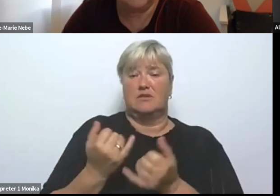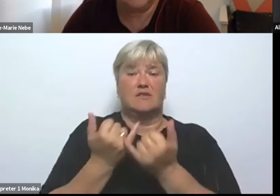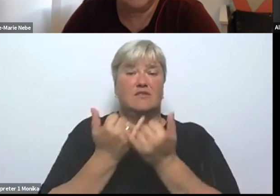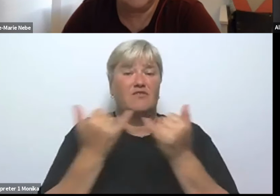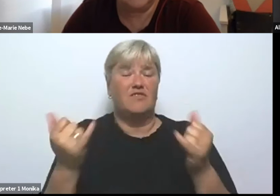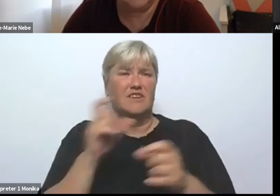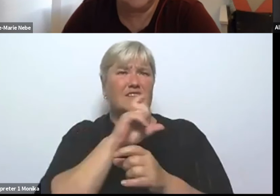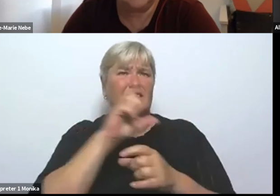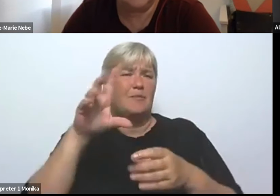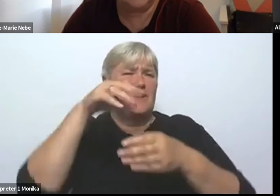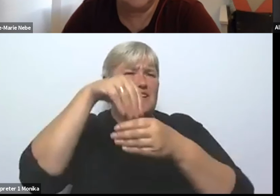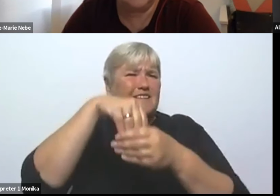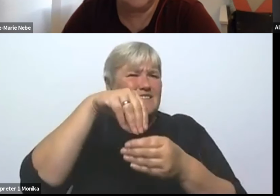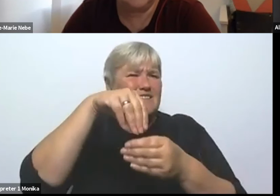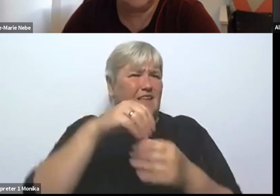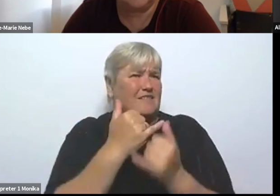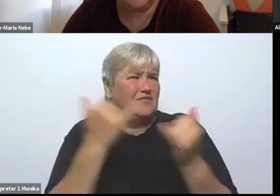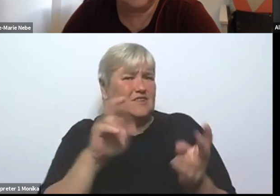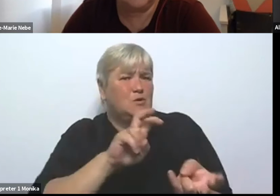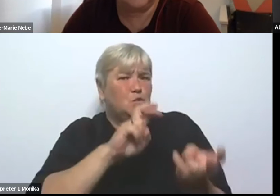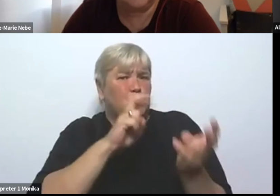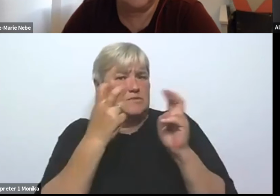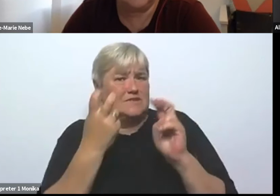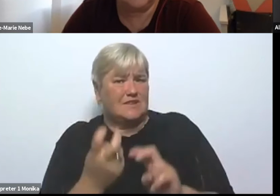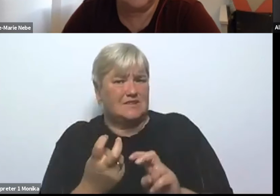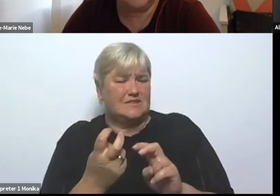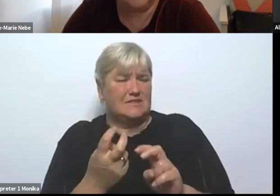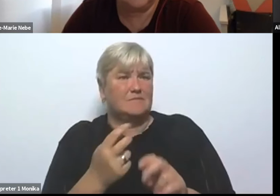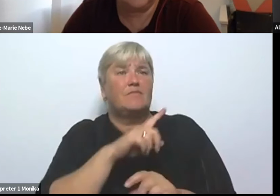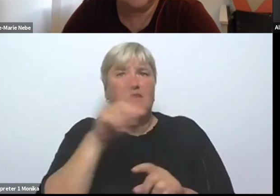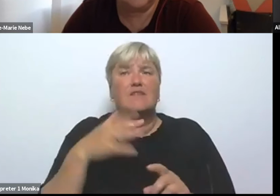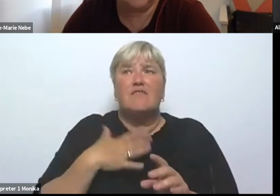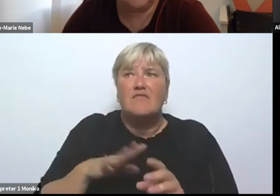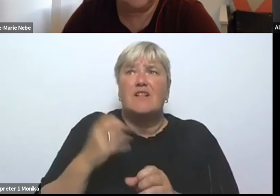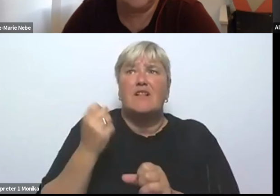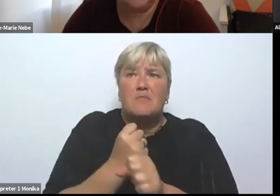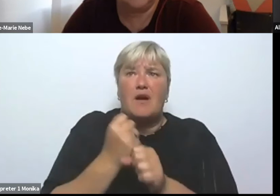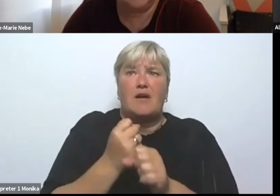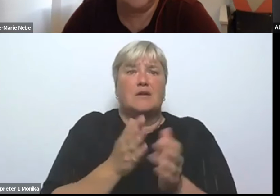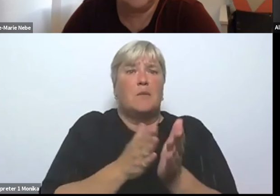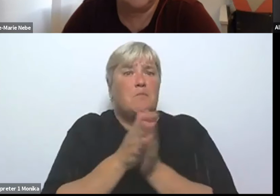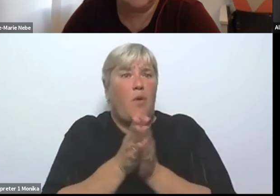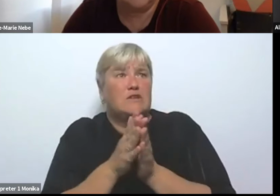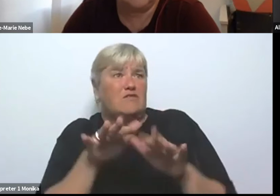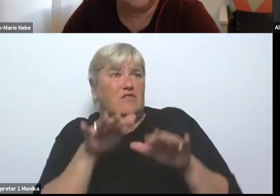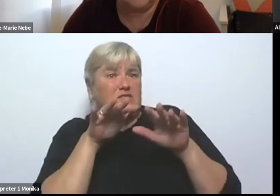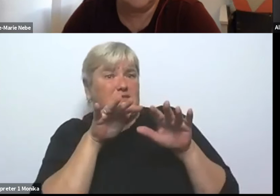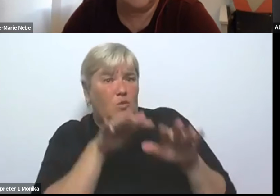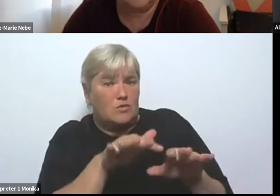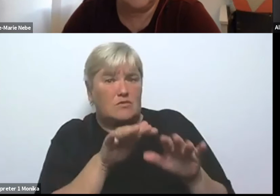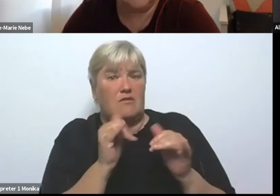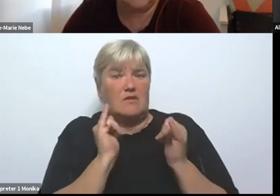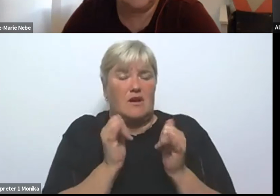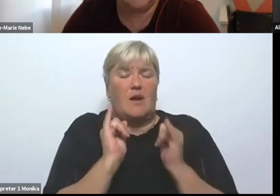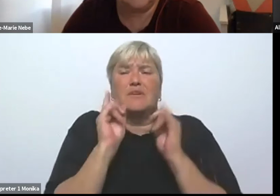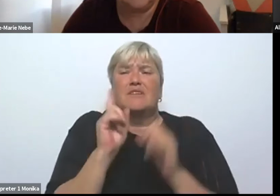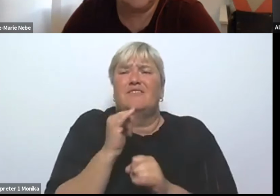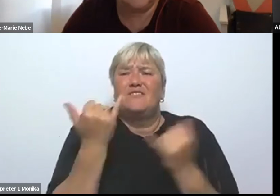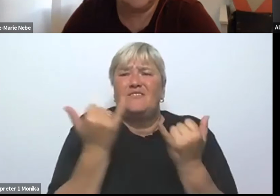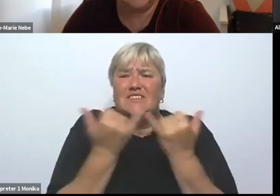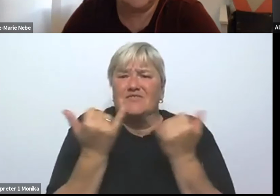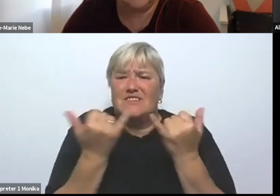besser aufstellen, weil einfach klar war, sie wollen sich damit beschäftigen, also auch die Motivation war da, aber wie können wir das denn tun?